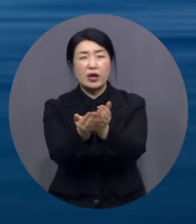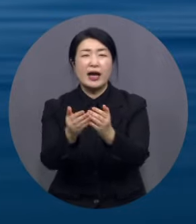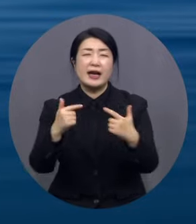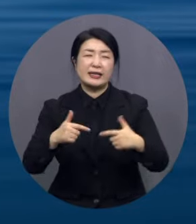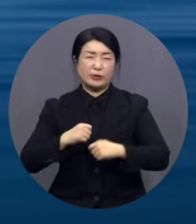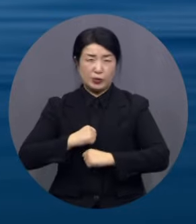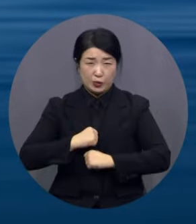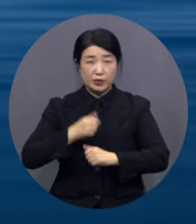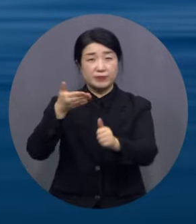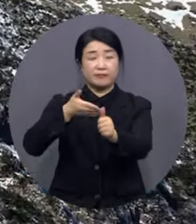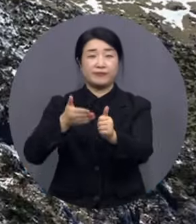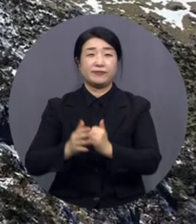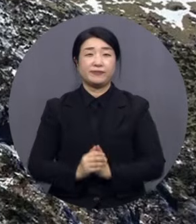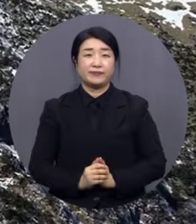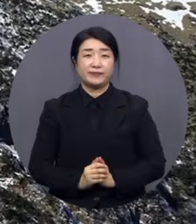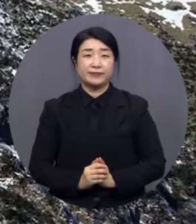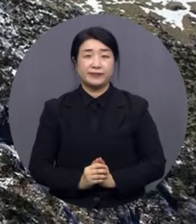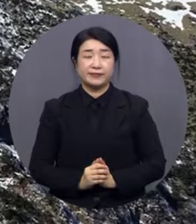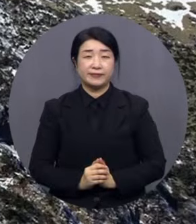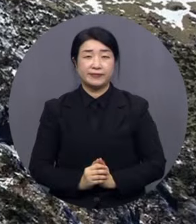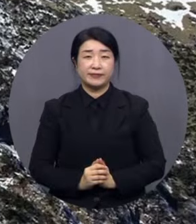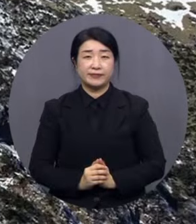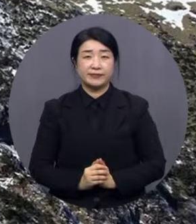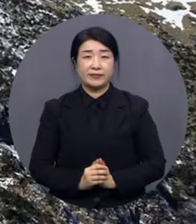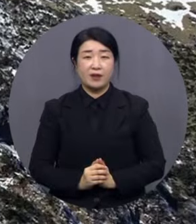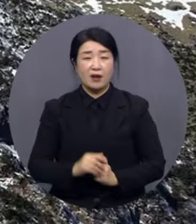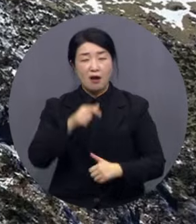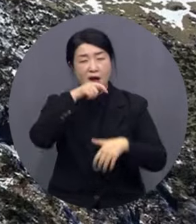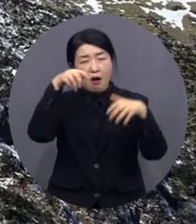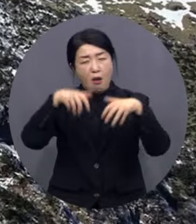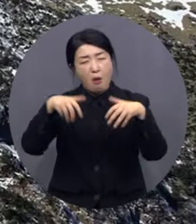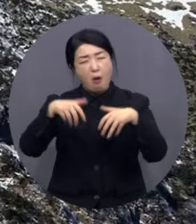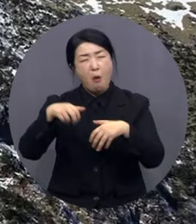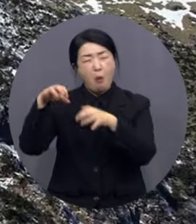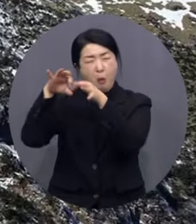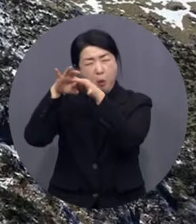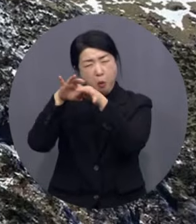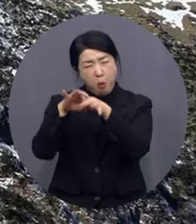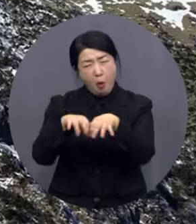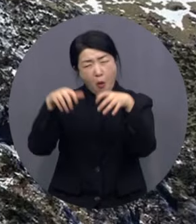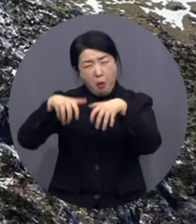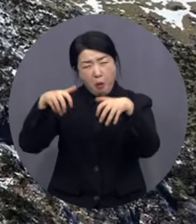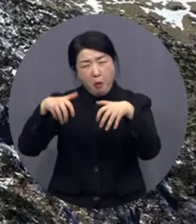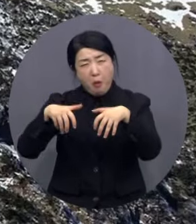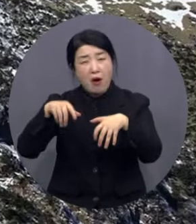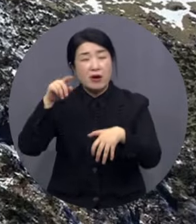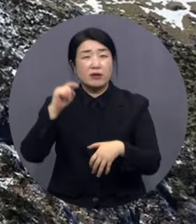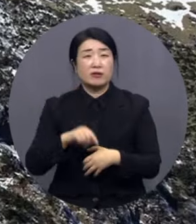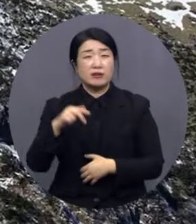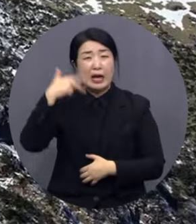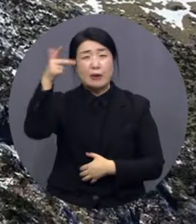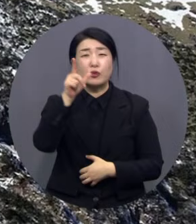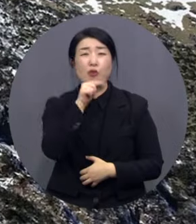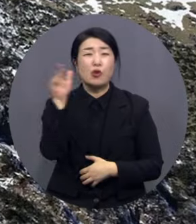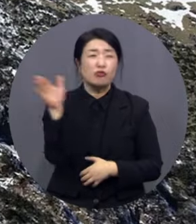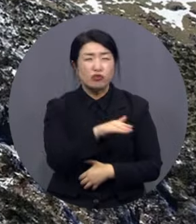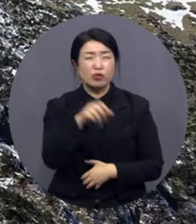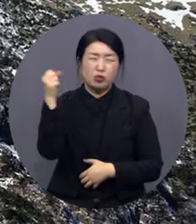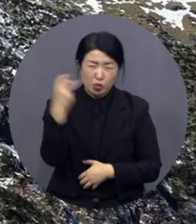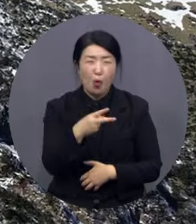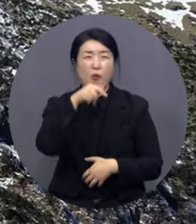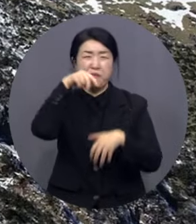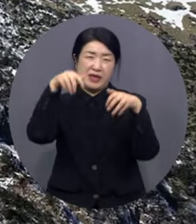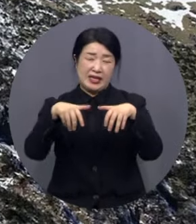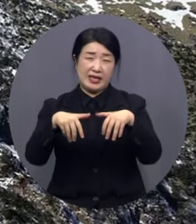유의하시기 바랍니다 비소식이 참 잦은데요 다음 주 월요일 오후부터 다시 비가 내리기